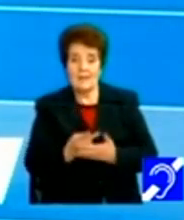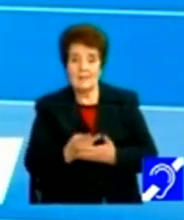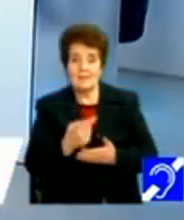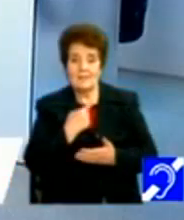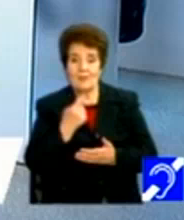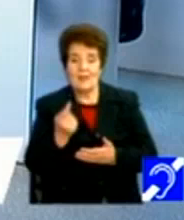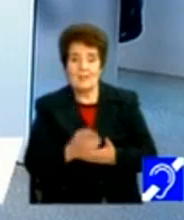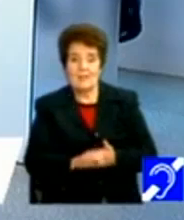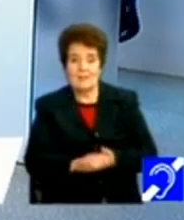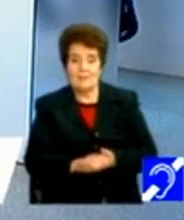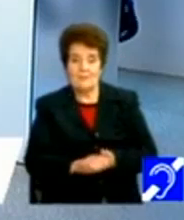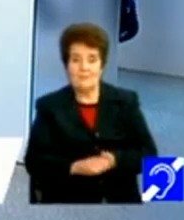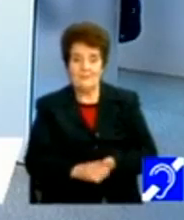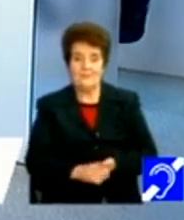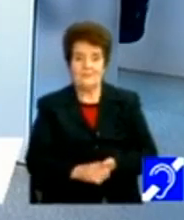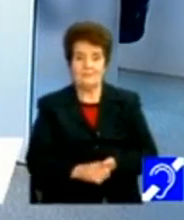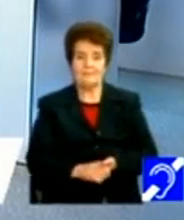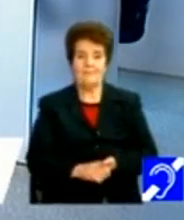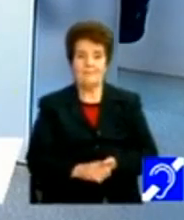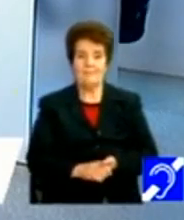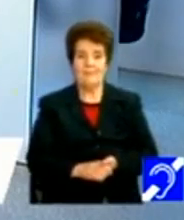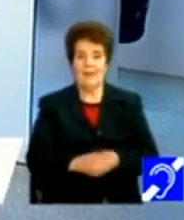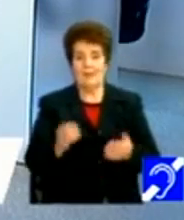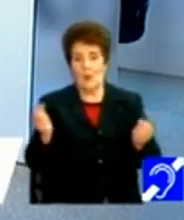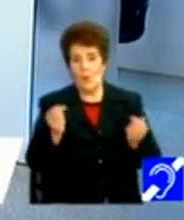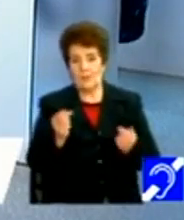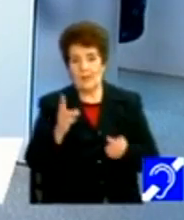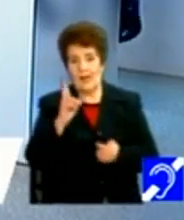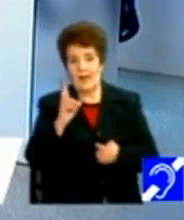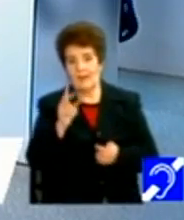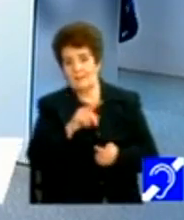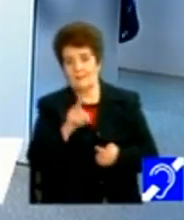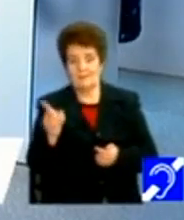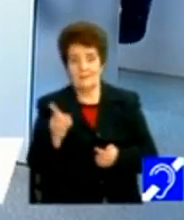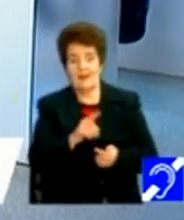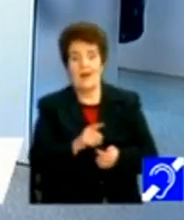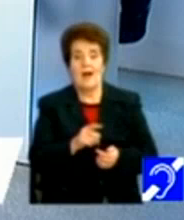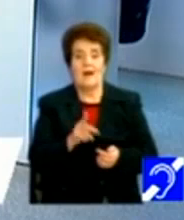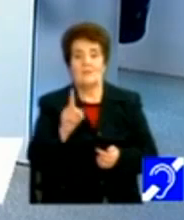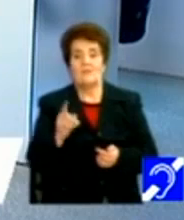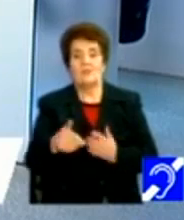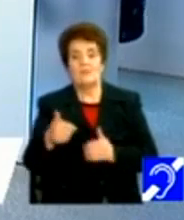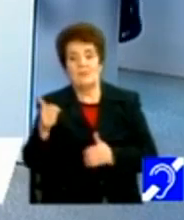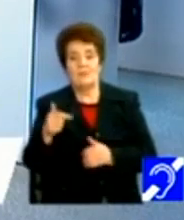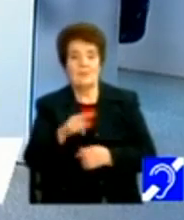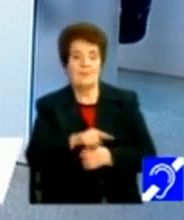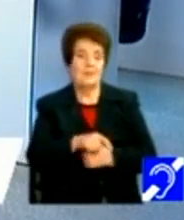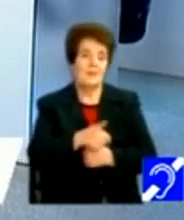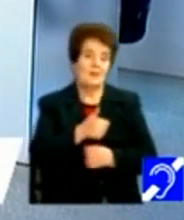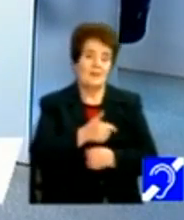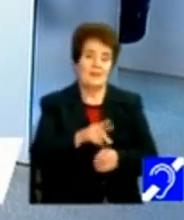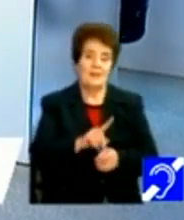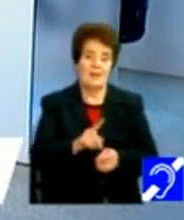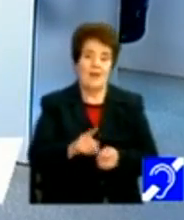votul? Deci este aceeași întrebare. Uh-huh. Față de contracandidat, adică domnul Chirtoacă, respectiv domnul Țâcu aici. Părând, cu